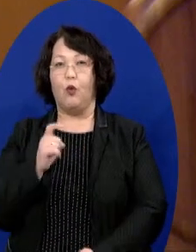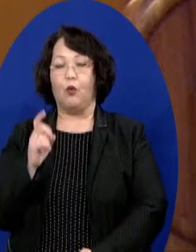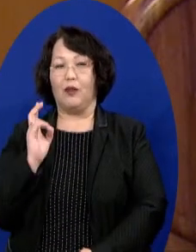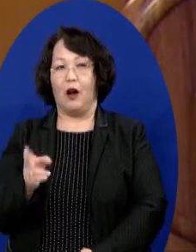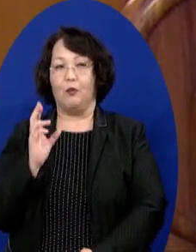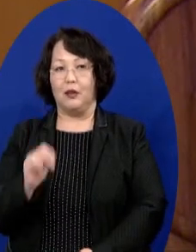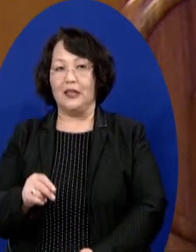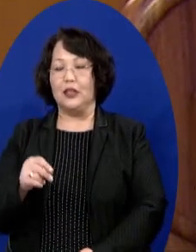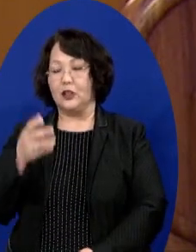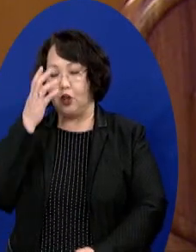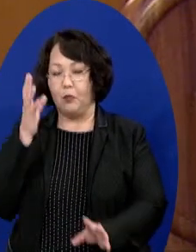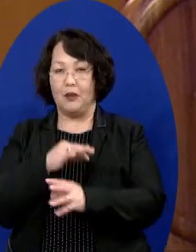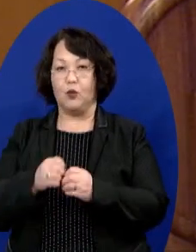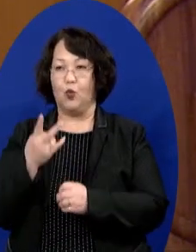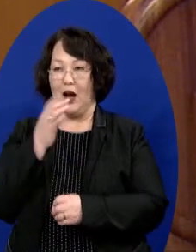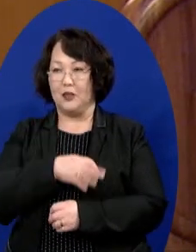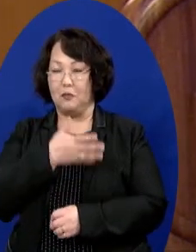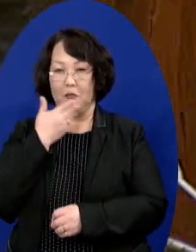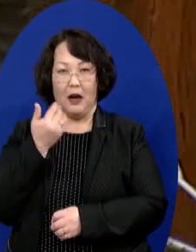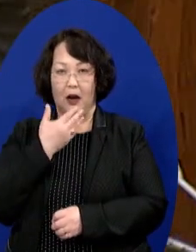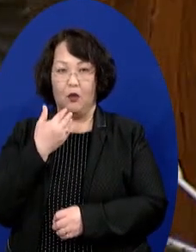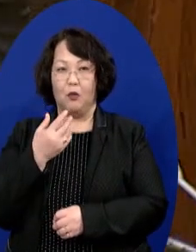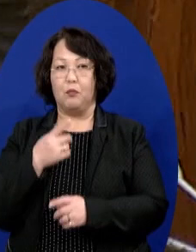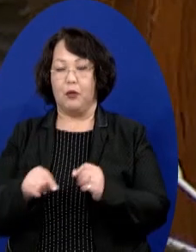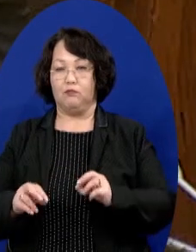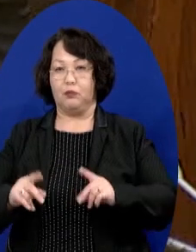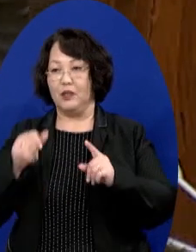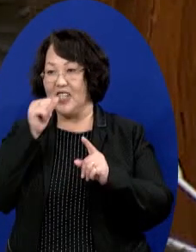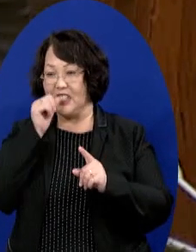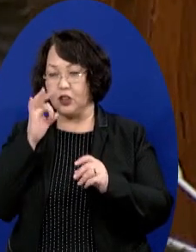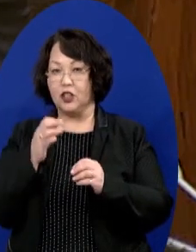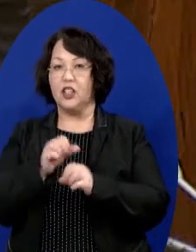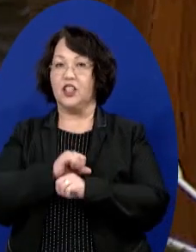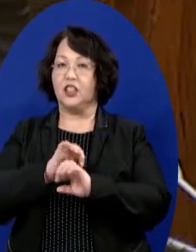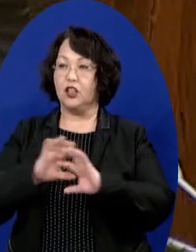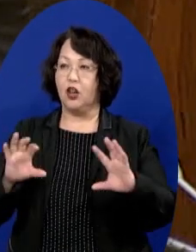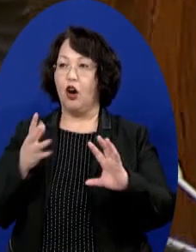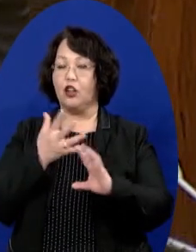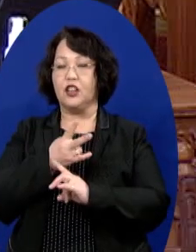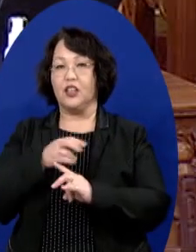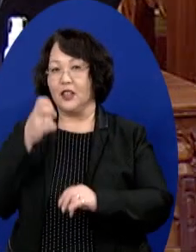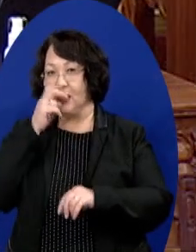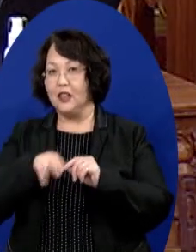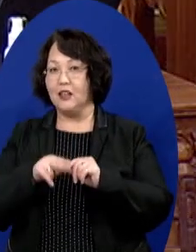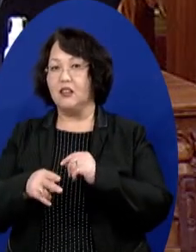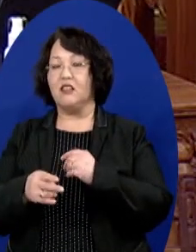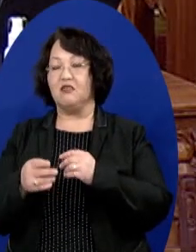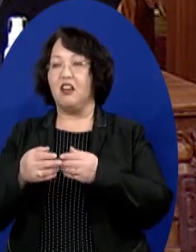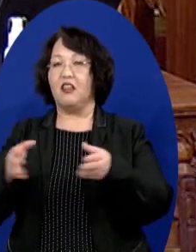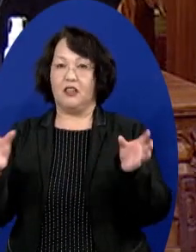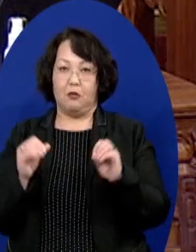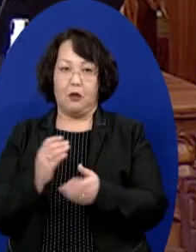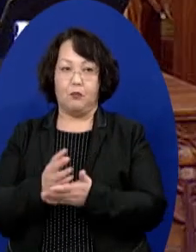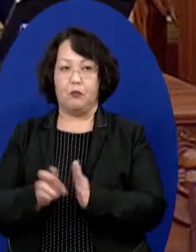үр ашиггүй зардлаа танах, хэмнэлт гаргах, олон нийтийн хяналттай болох боломж бүрдэнэ гэсэн дайлуурыг төсвийн банкны орооны удирдлага